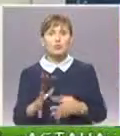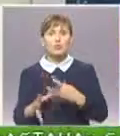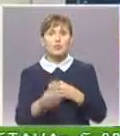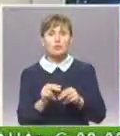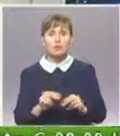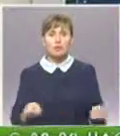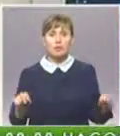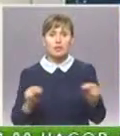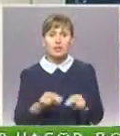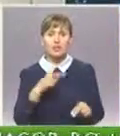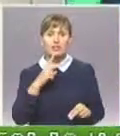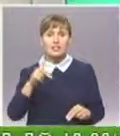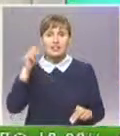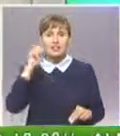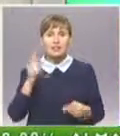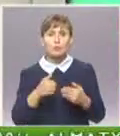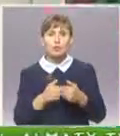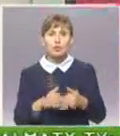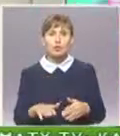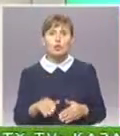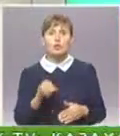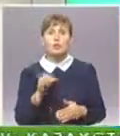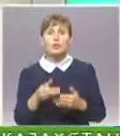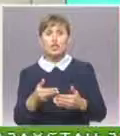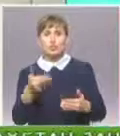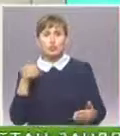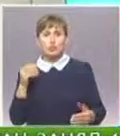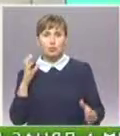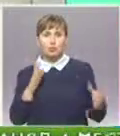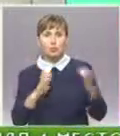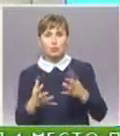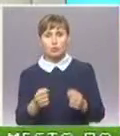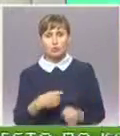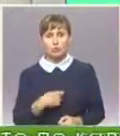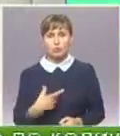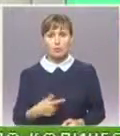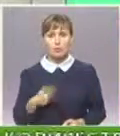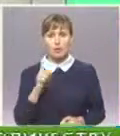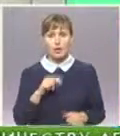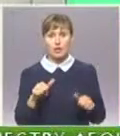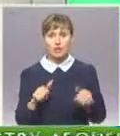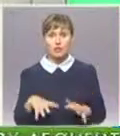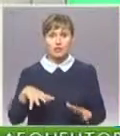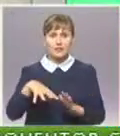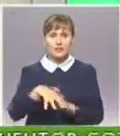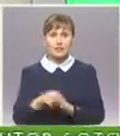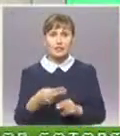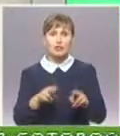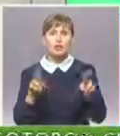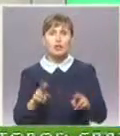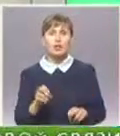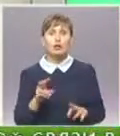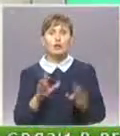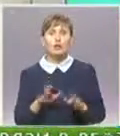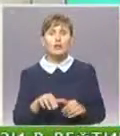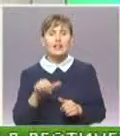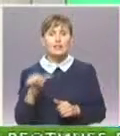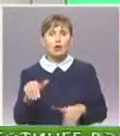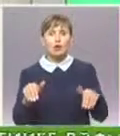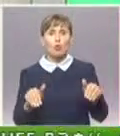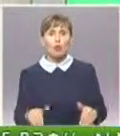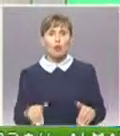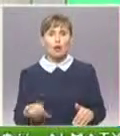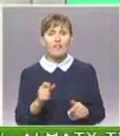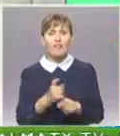вместе с преподавателями оценивать знания выпускников, прежде чем студенты получат дипломы. Пока решили внедрить это правило только в